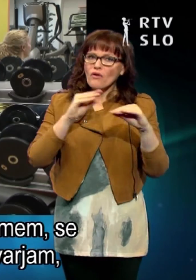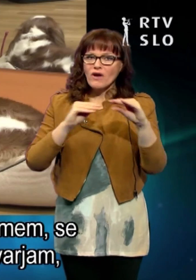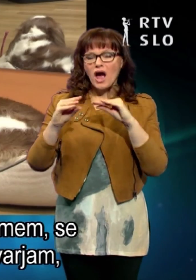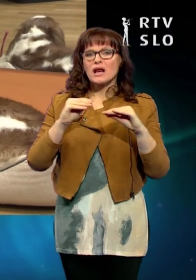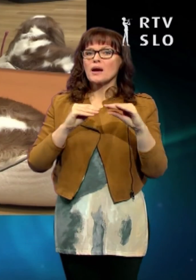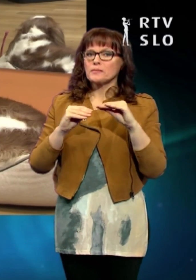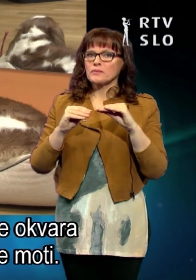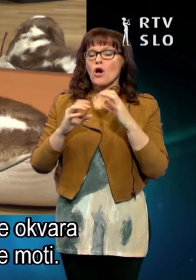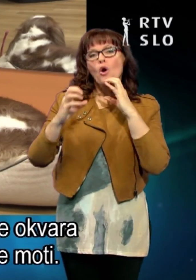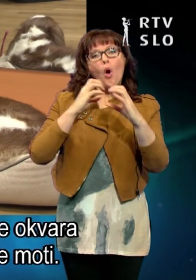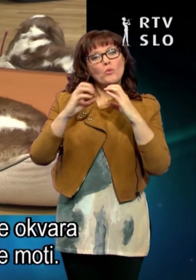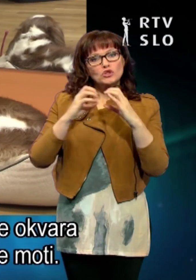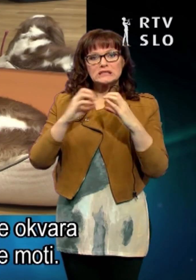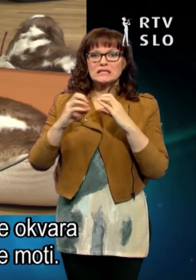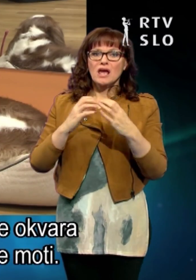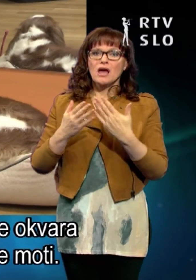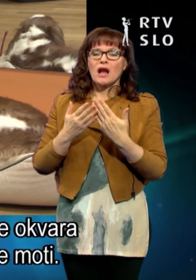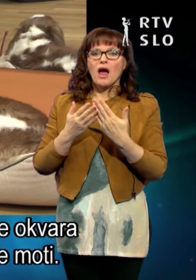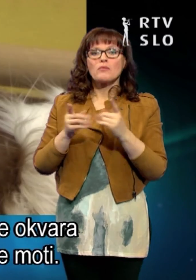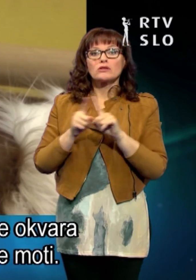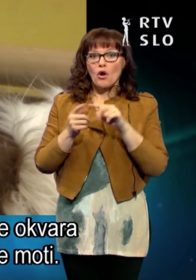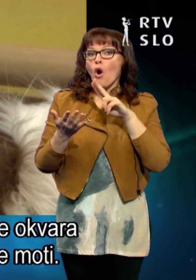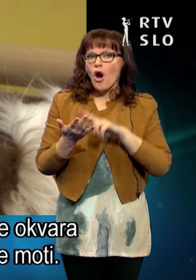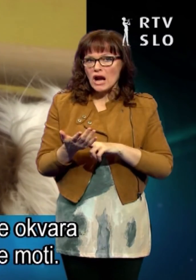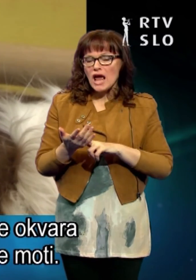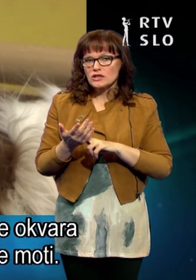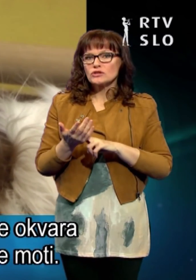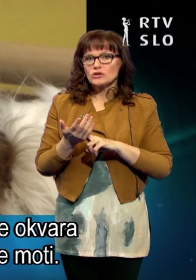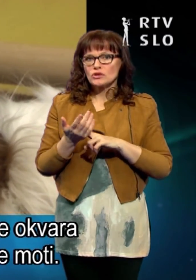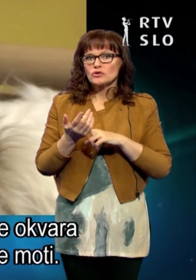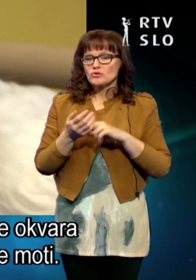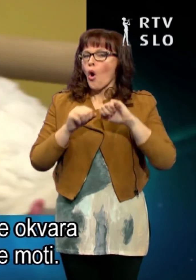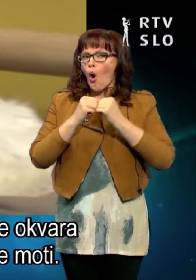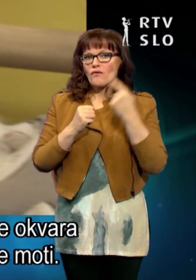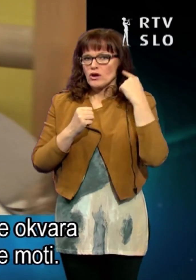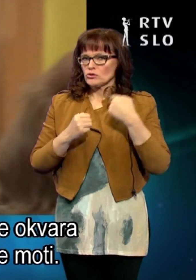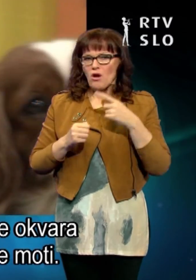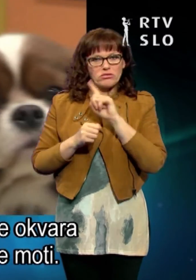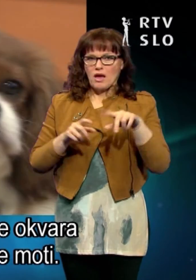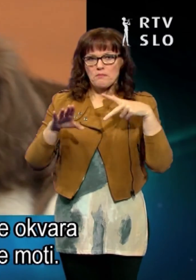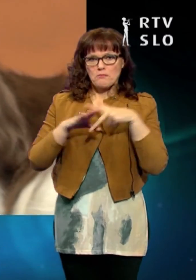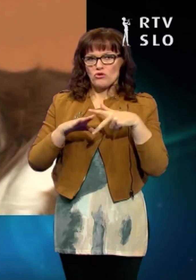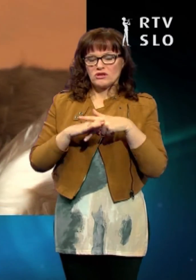pogovarjam, komuniciram, tako da resnično okvara sluha me sploh ne moti.